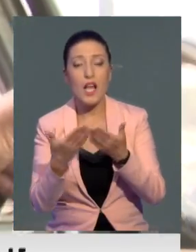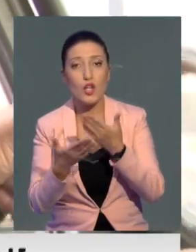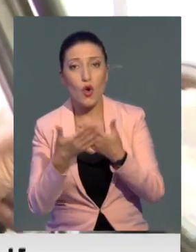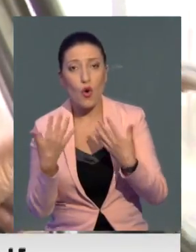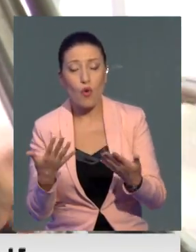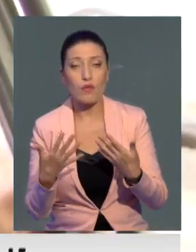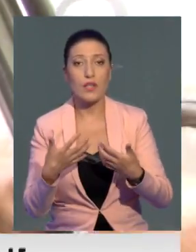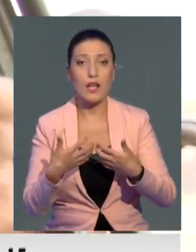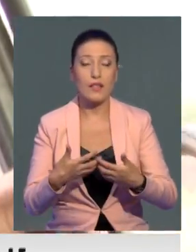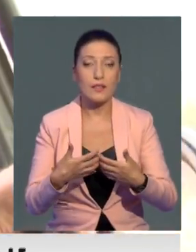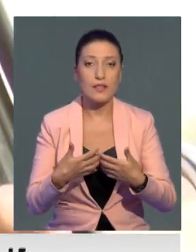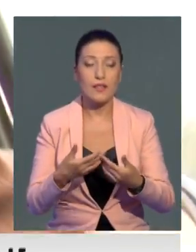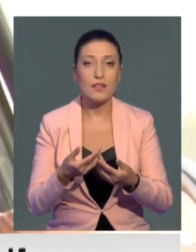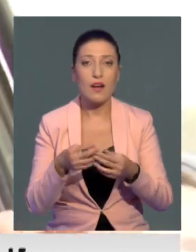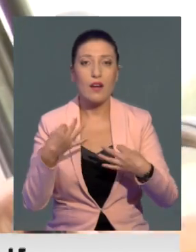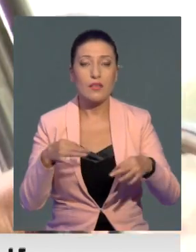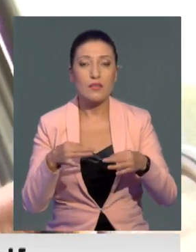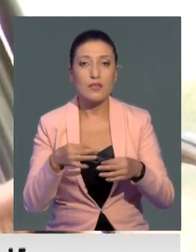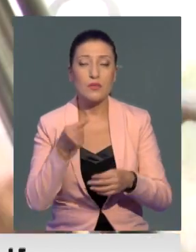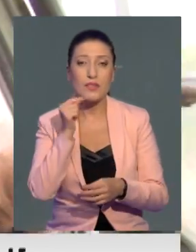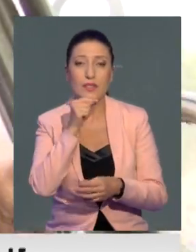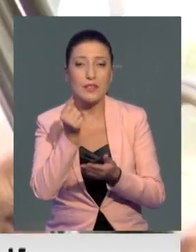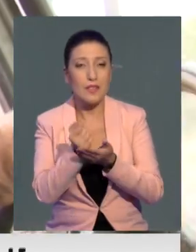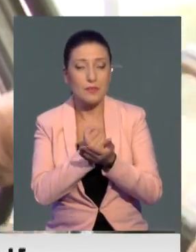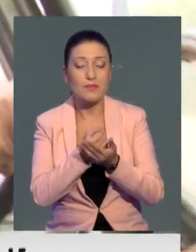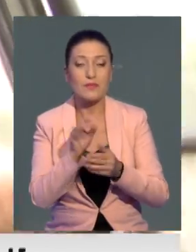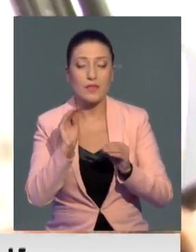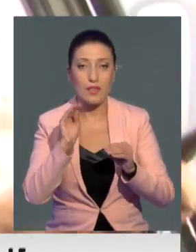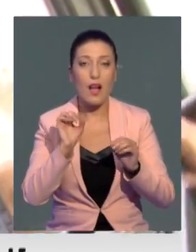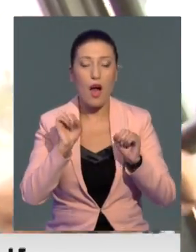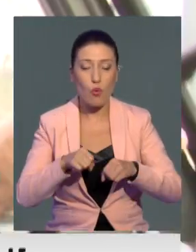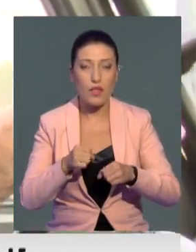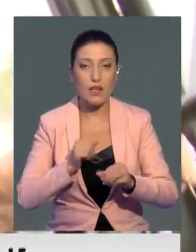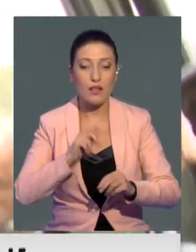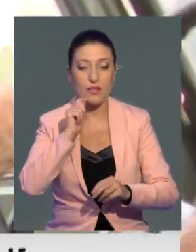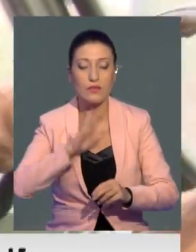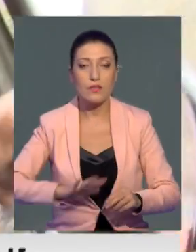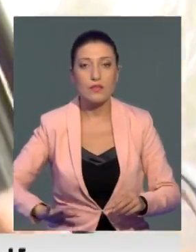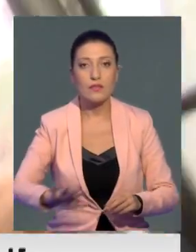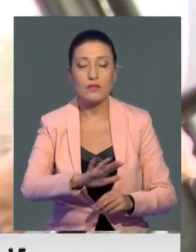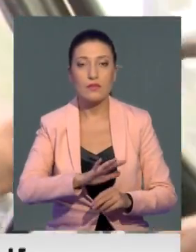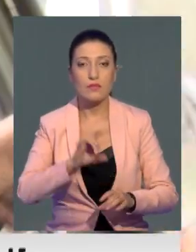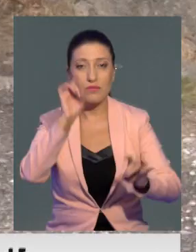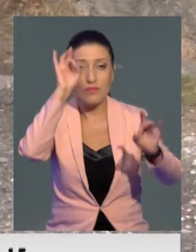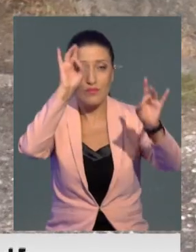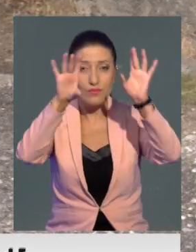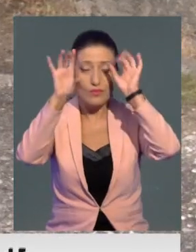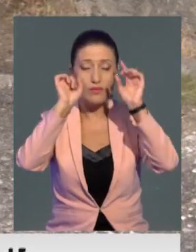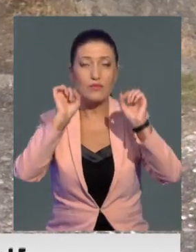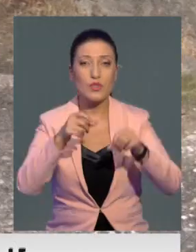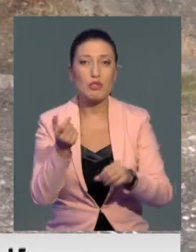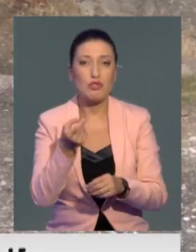տեխնիկայով, շատ ինձ էկոնոմիշնը փռեցինք, այդ եղած չեղած շատ քիչ